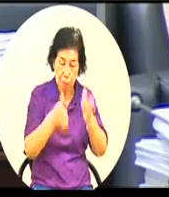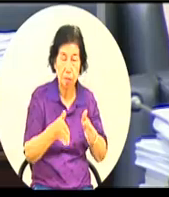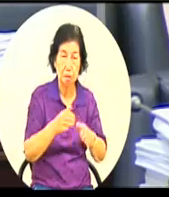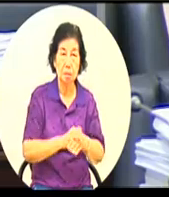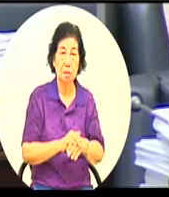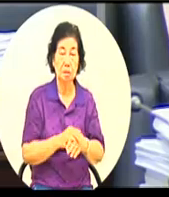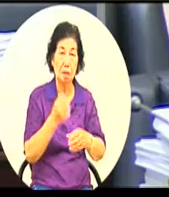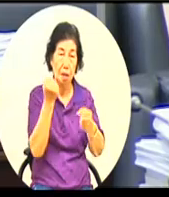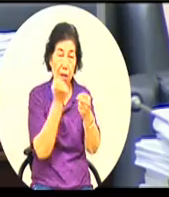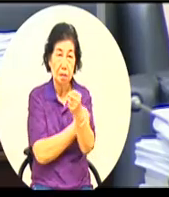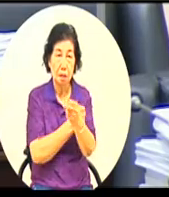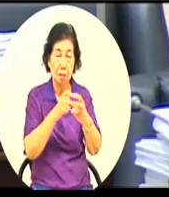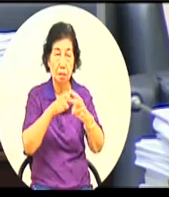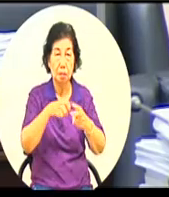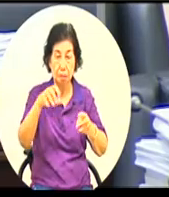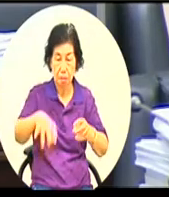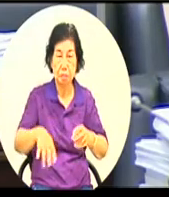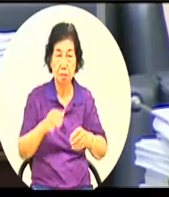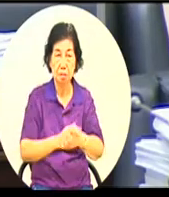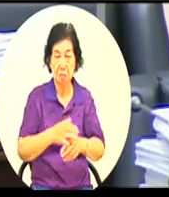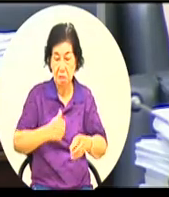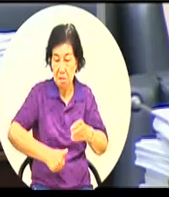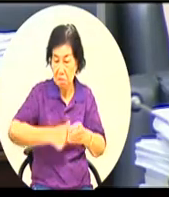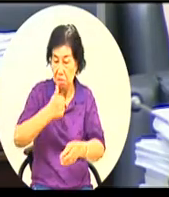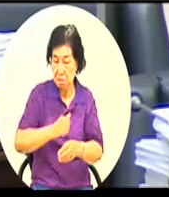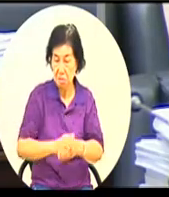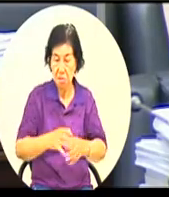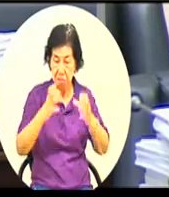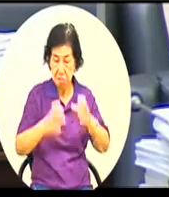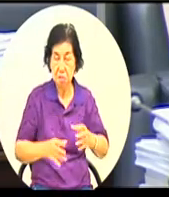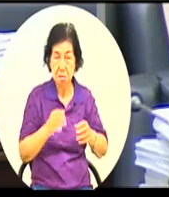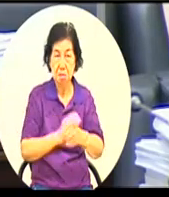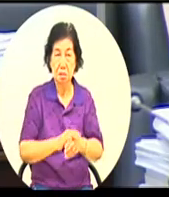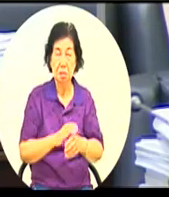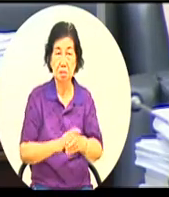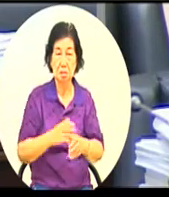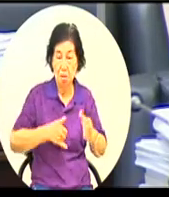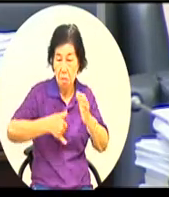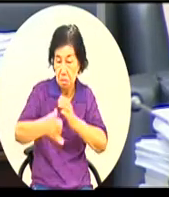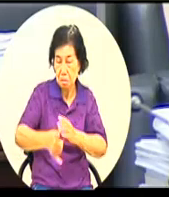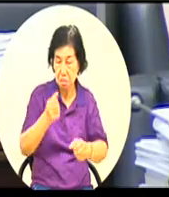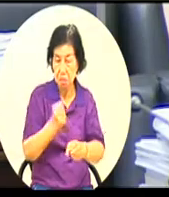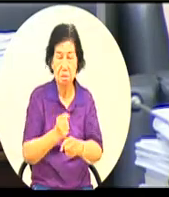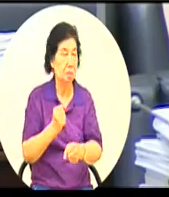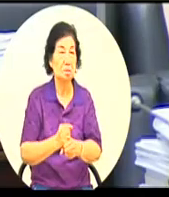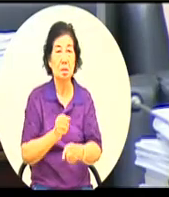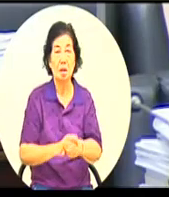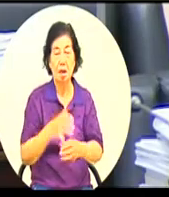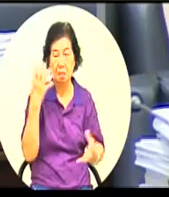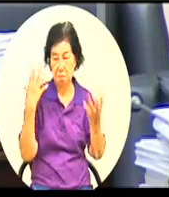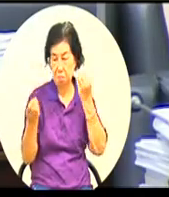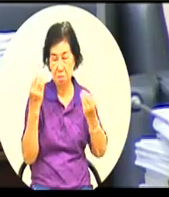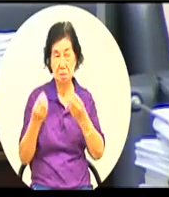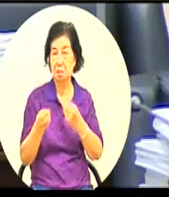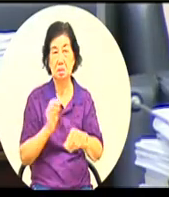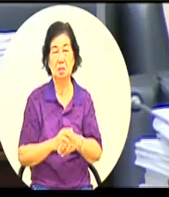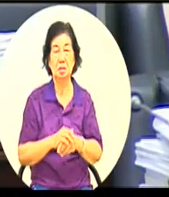卖一瓶，伫政策袂明朗，即讲啊，即祸国殃民。